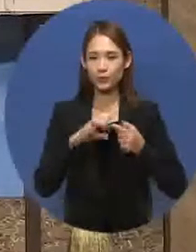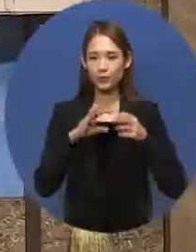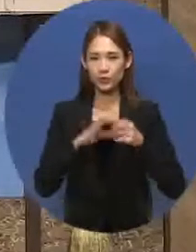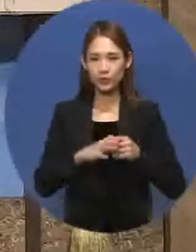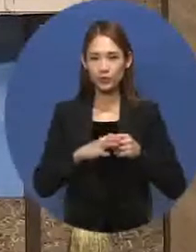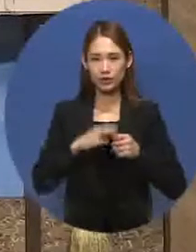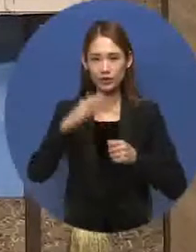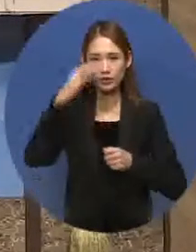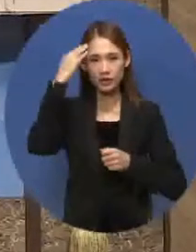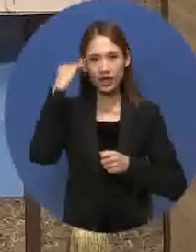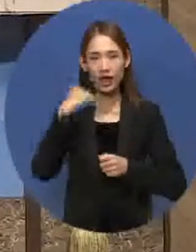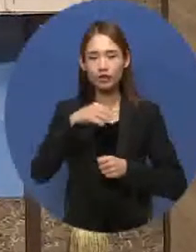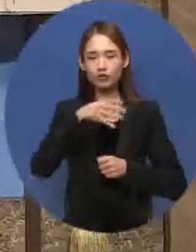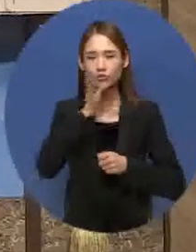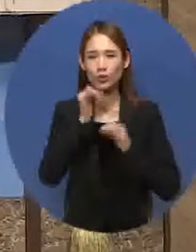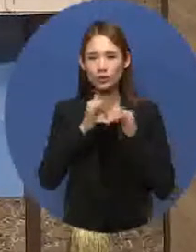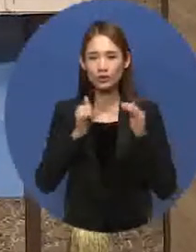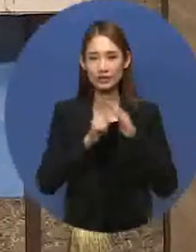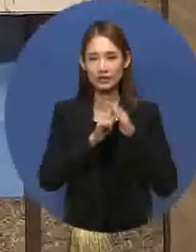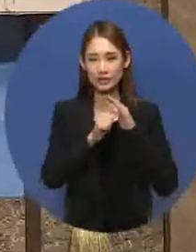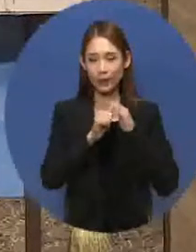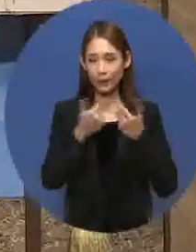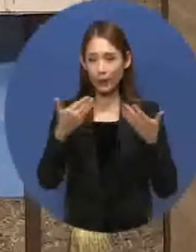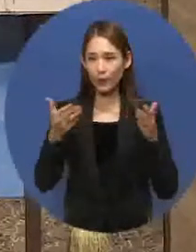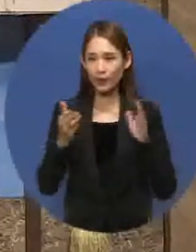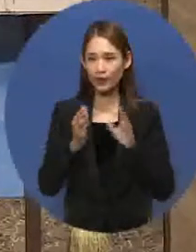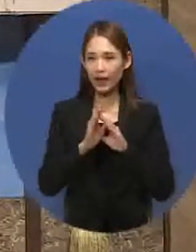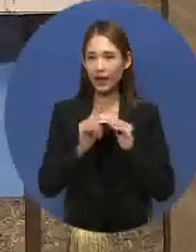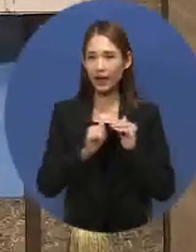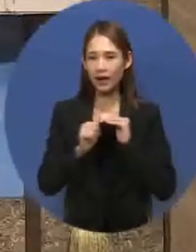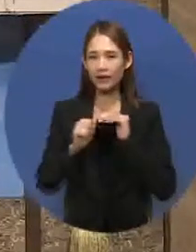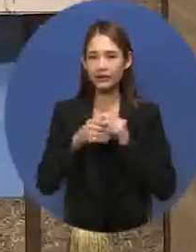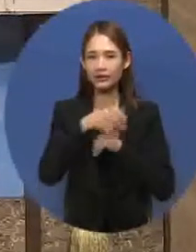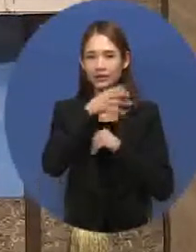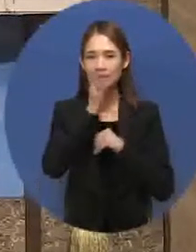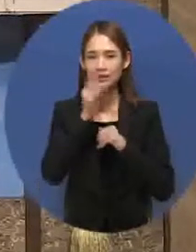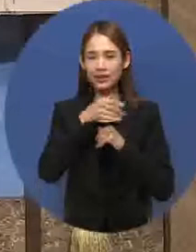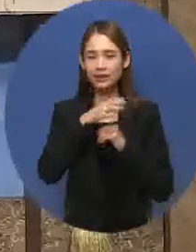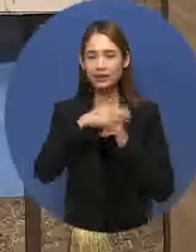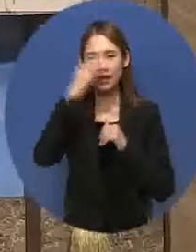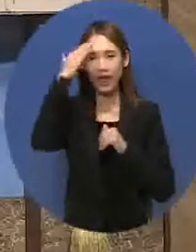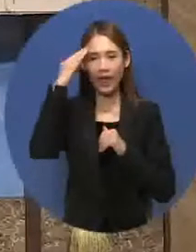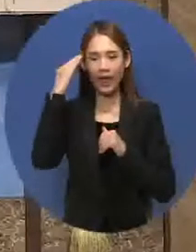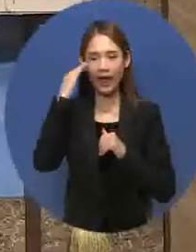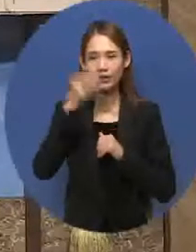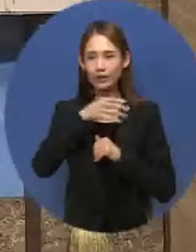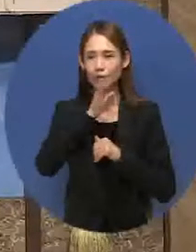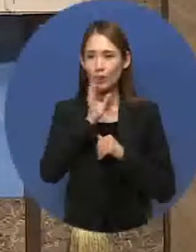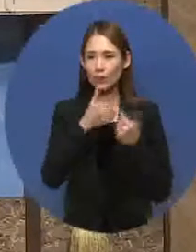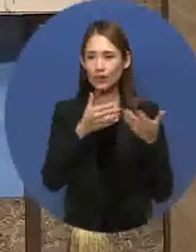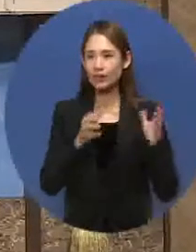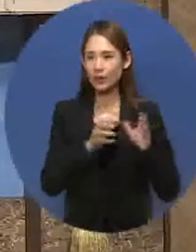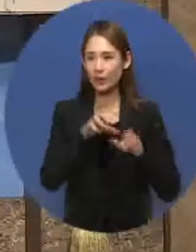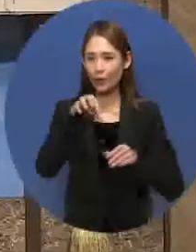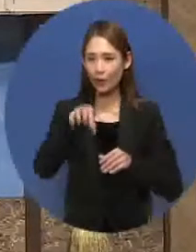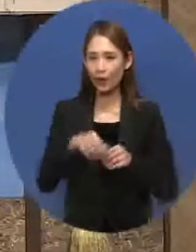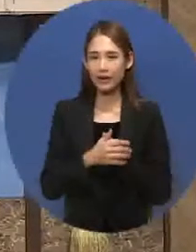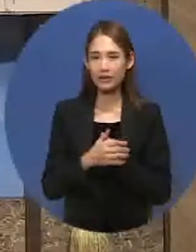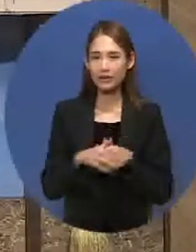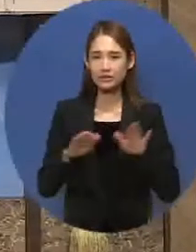나라 노인들을 대표하는 그런 단체가 대한노인회입니다. 네. 지금